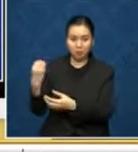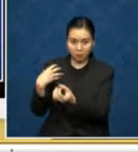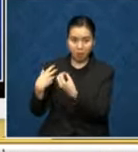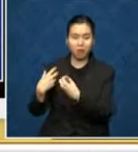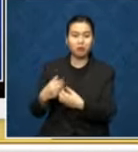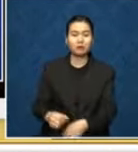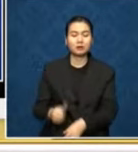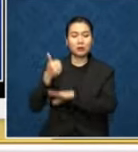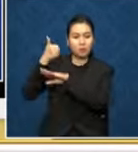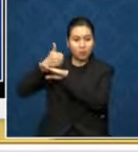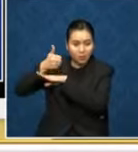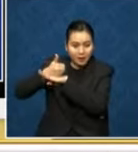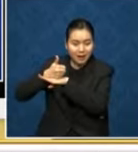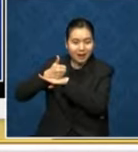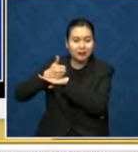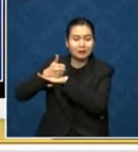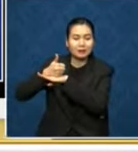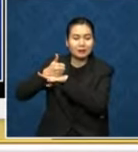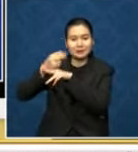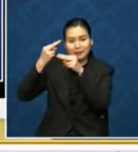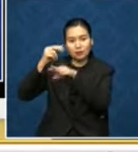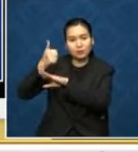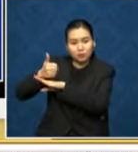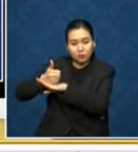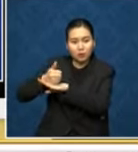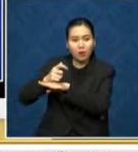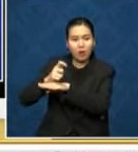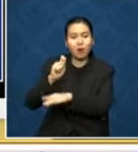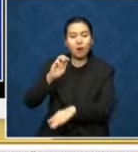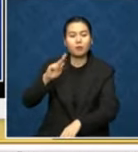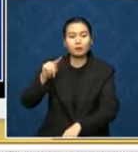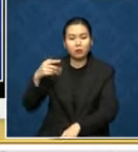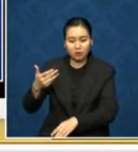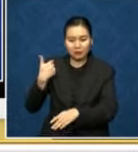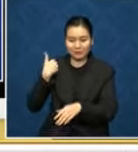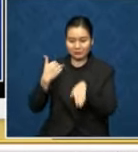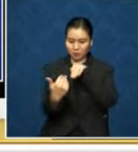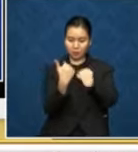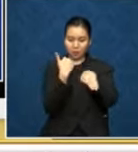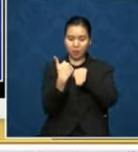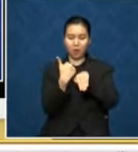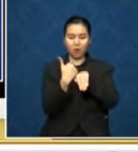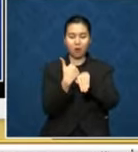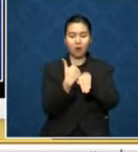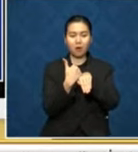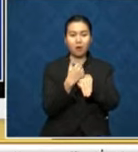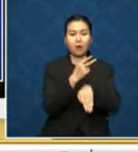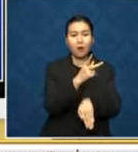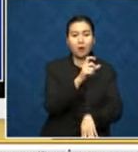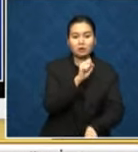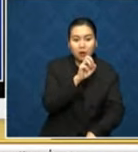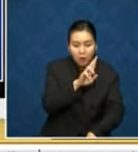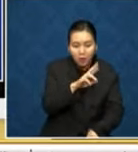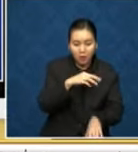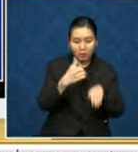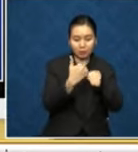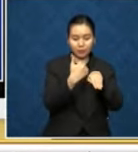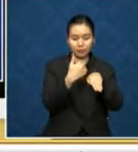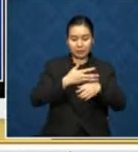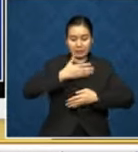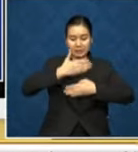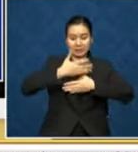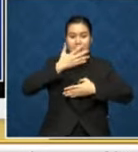กองค์การบริหารส่วนตำบลว่ามีการปรับลดเนื้องานลงโดยเอาถนนคสล.ที่อยู่หลังเขื่อนแล้วก็เอาสถานีสูบ